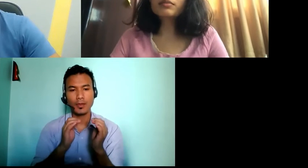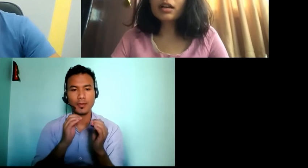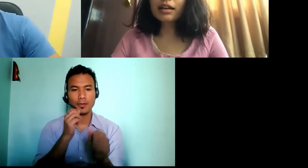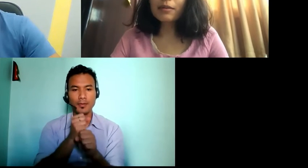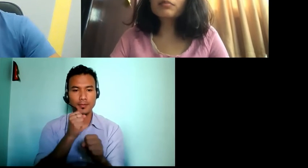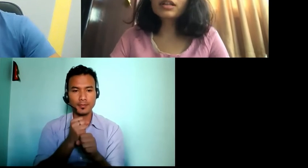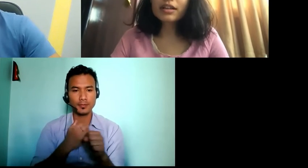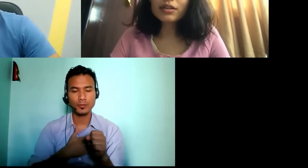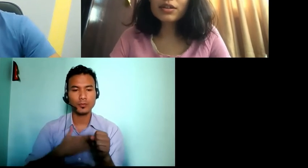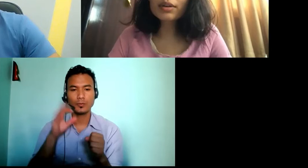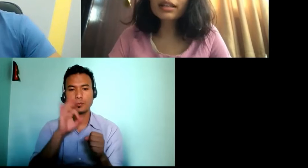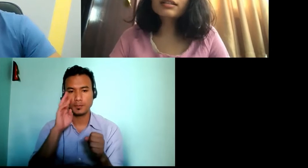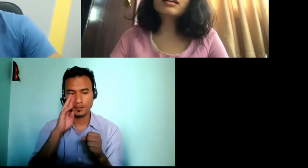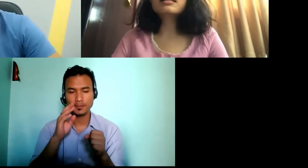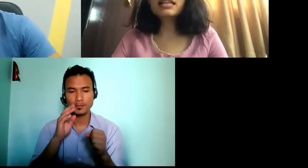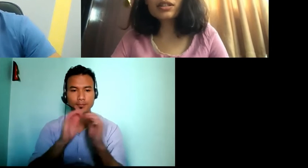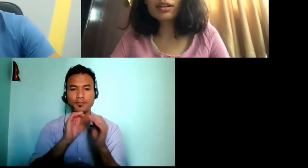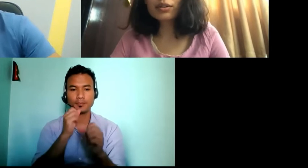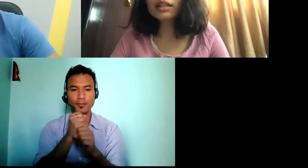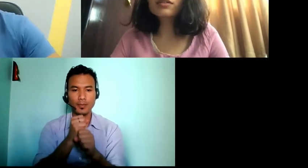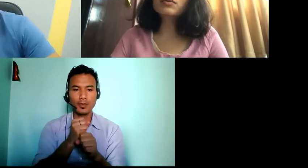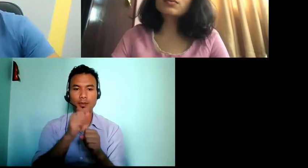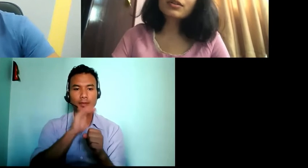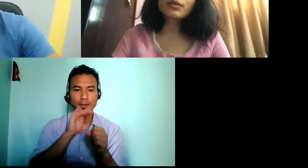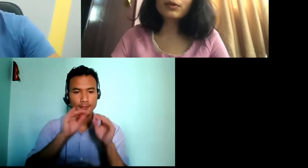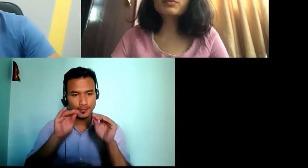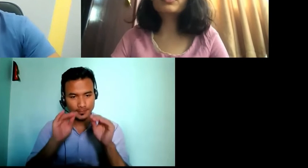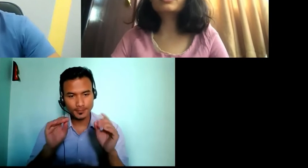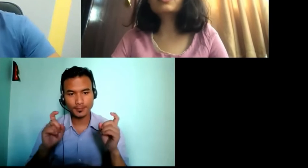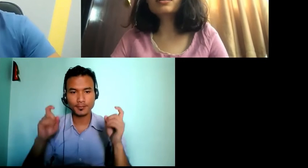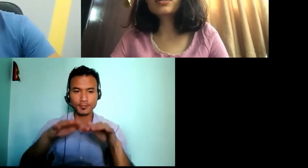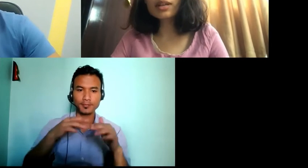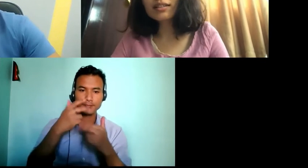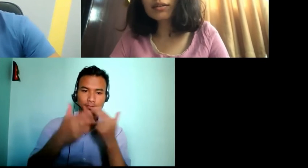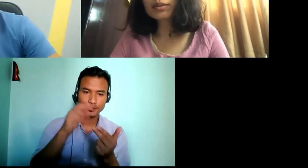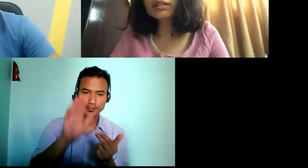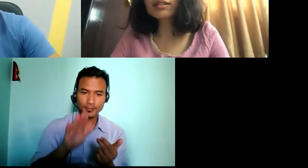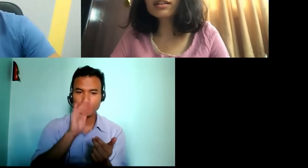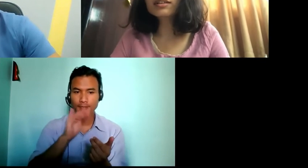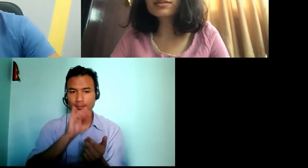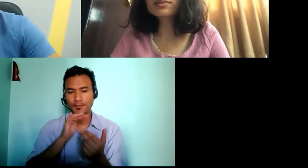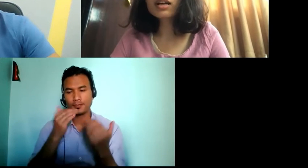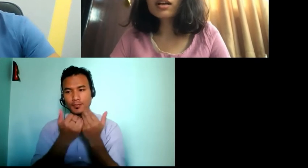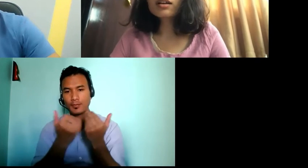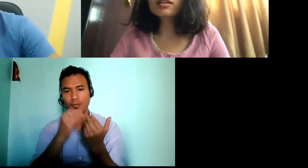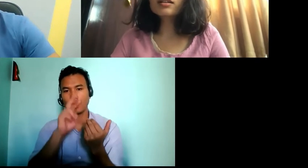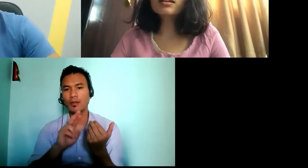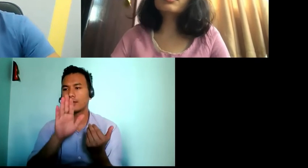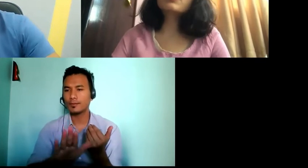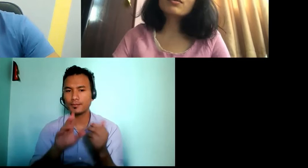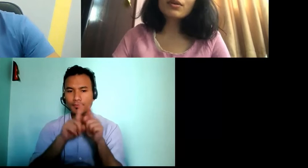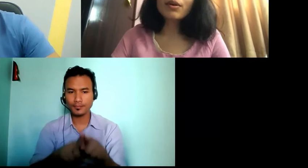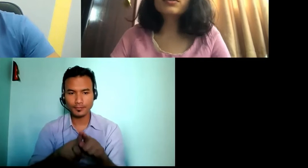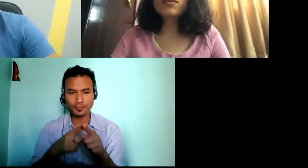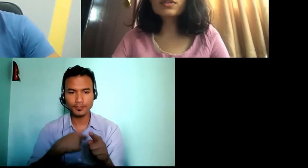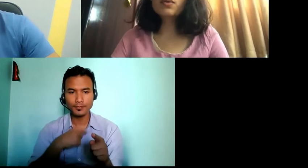एकदम काम गरिरहेको छु, होइन, सेसन्सहरू दिइरहेको छु, वर्कसपहरू पनि भइरहेको छ, ट्रेनिङ्सहरू पनि गरिरहेको छु, र सँगसँगै